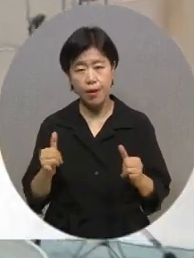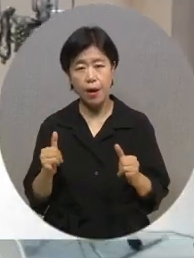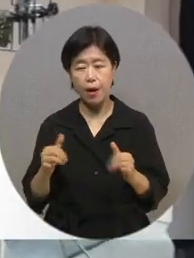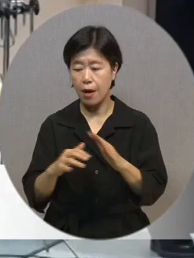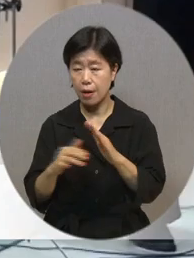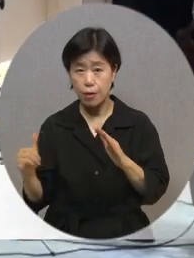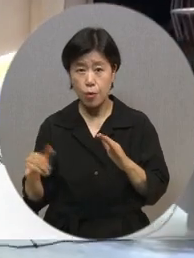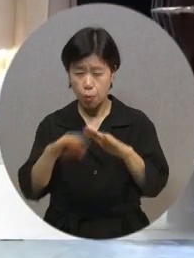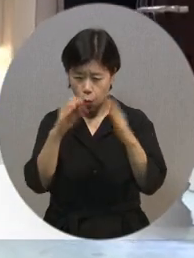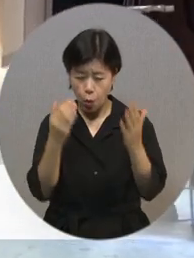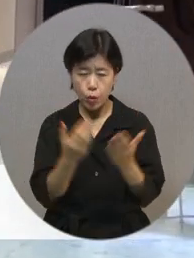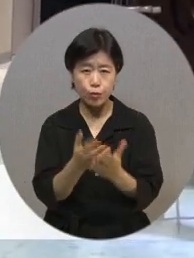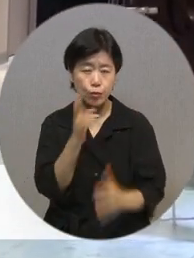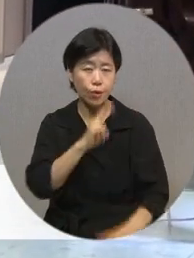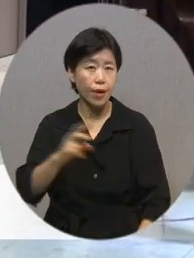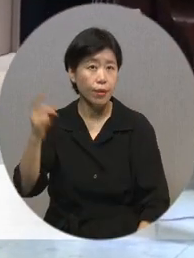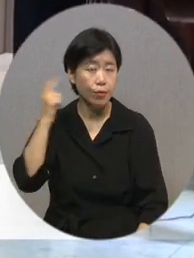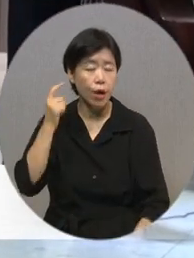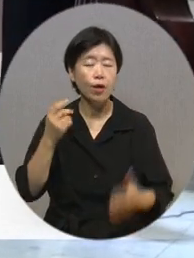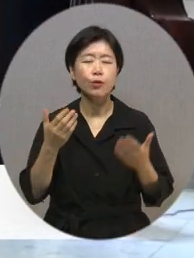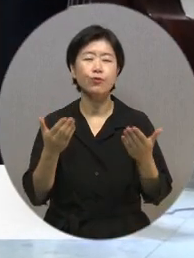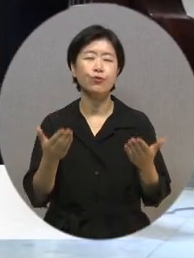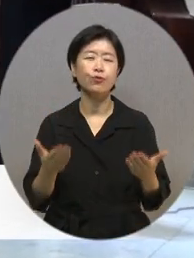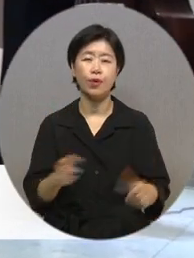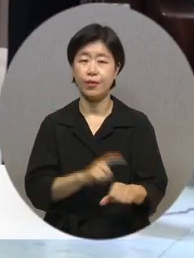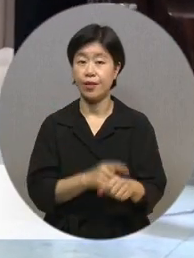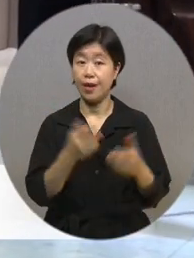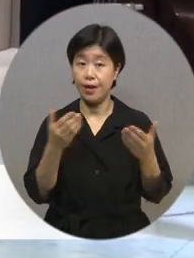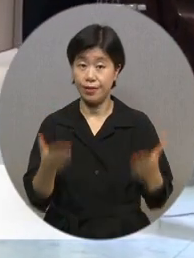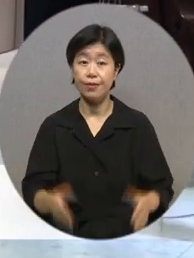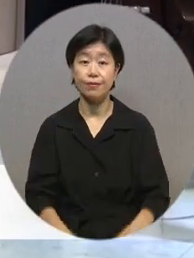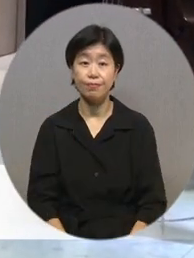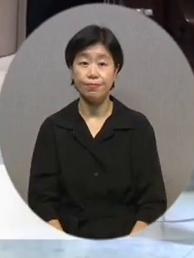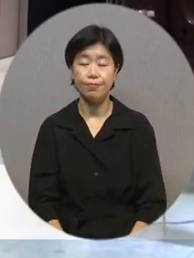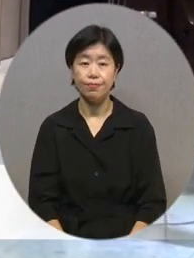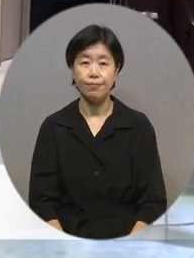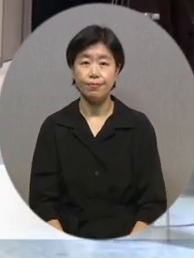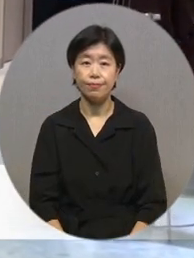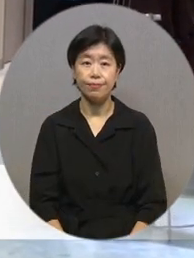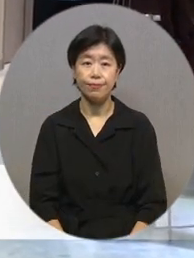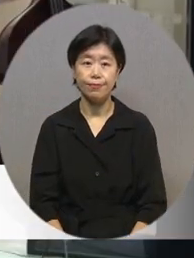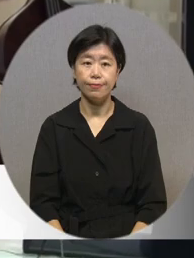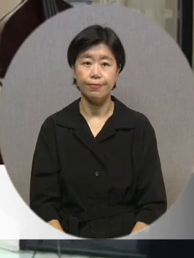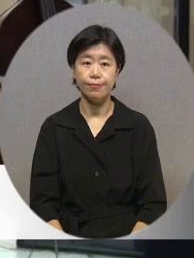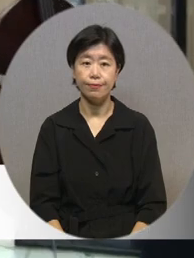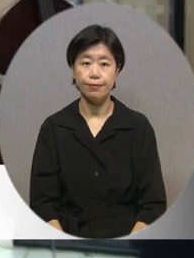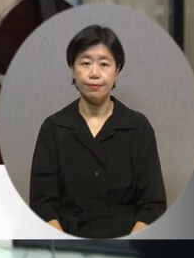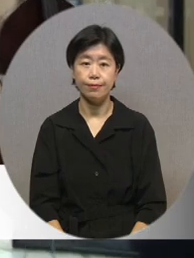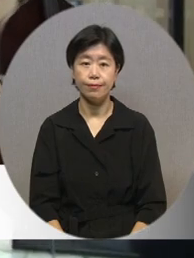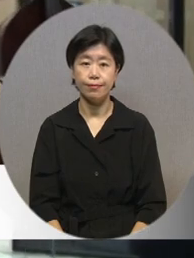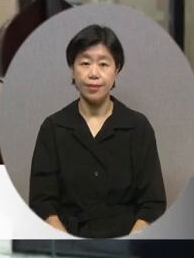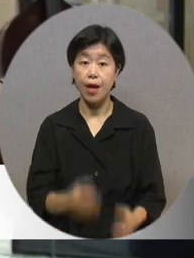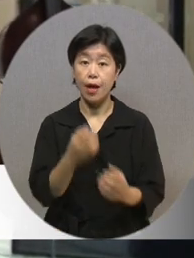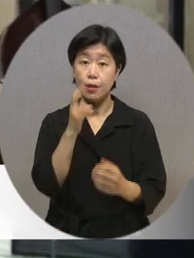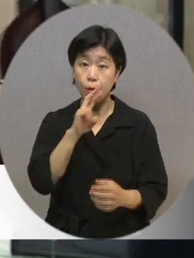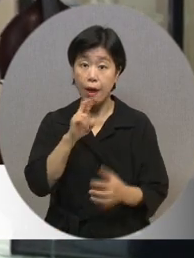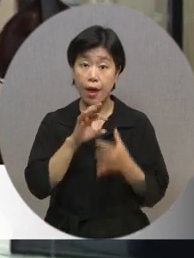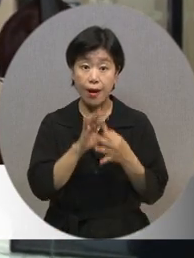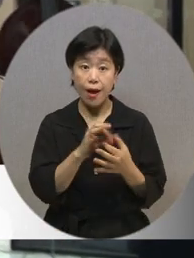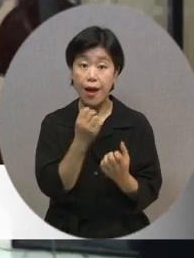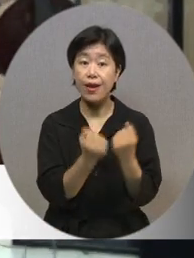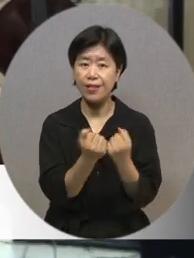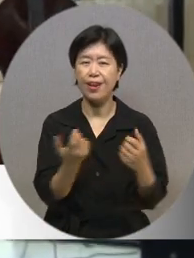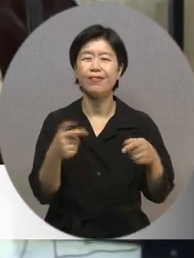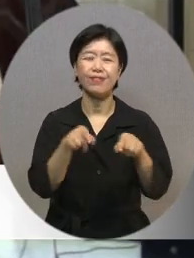쉬어가는 시간, 음악으로 힐링이 될 시민들에게 그들의 점심시간을 양보했습니다. 쉬운 해설을 곁들인